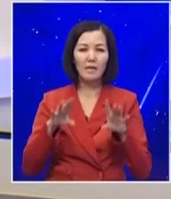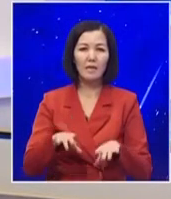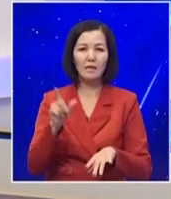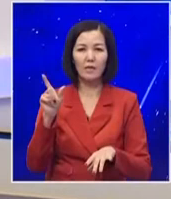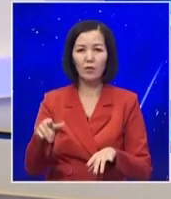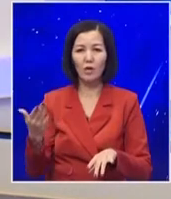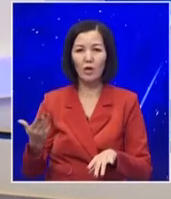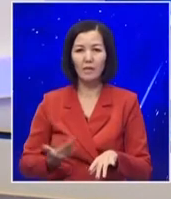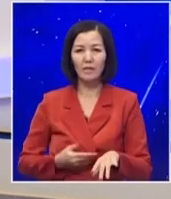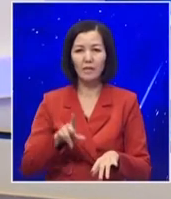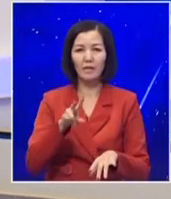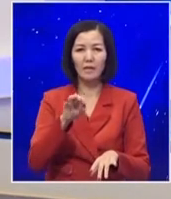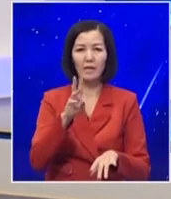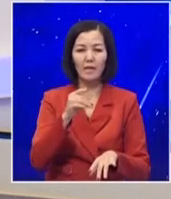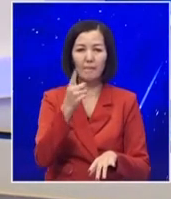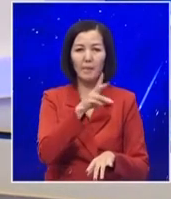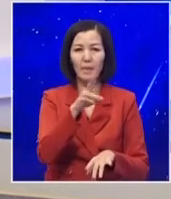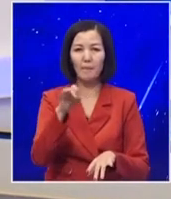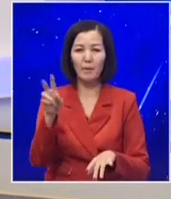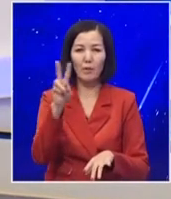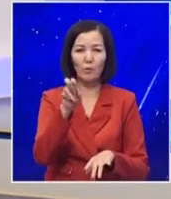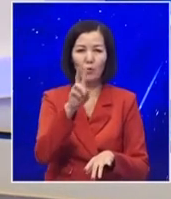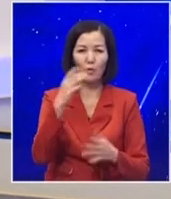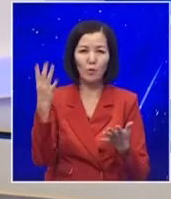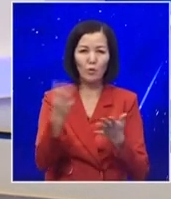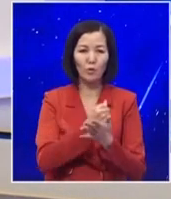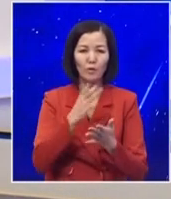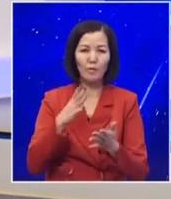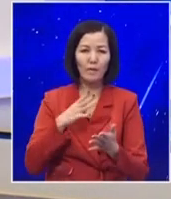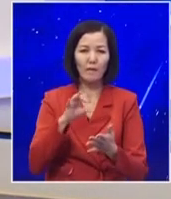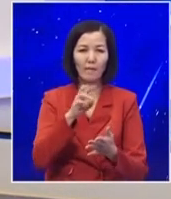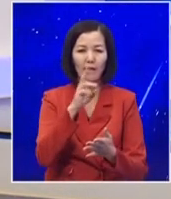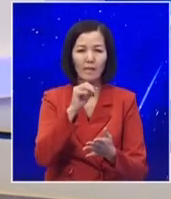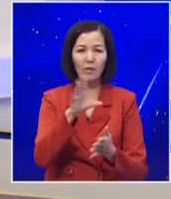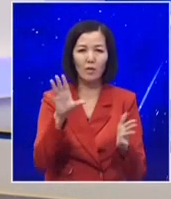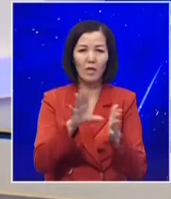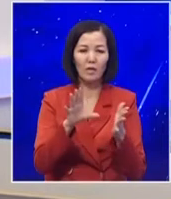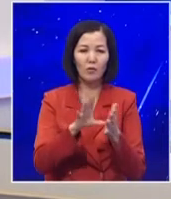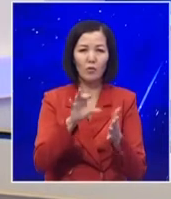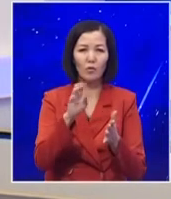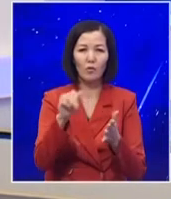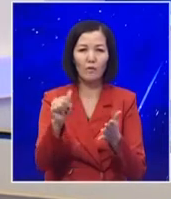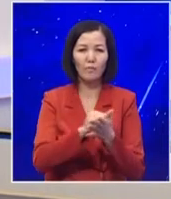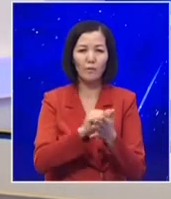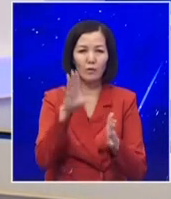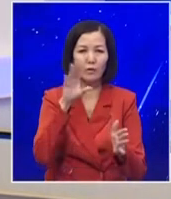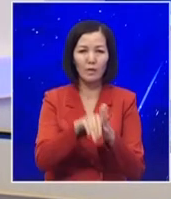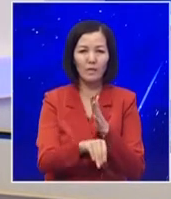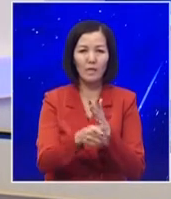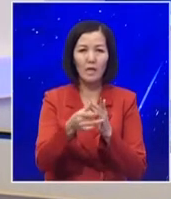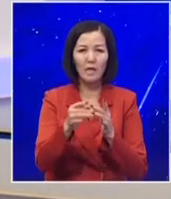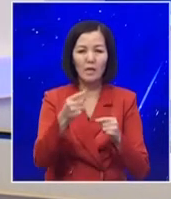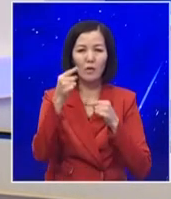Австралиялық тұрғын лотереядан 1 миллион доллар ұтып алды. Венгрияда электронды COVID паспорты енгізіледі. Ал Гонконгта ең ұзын